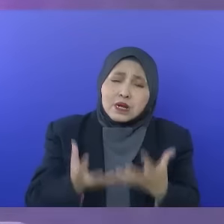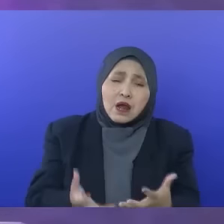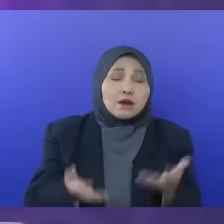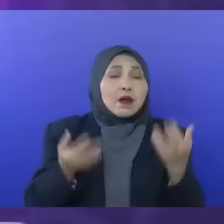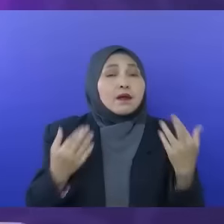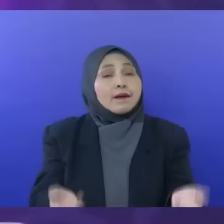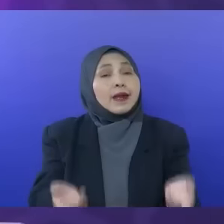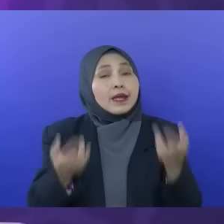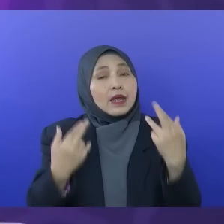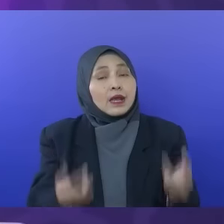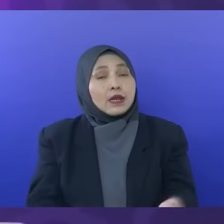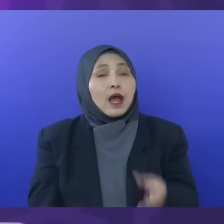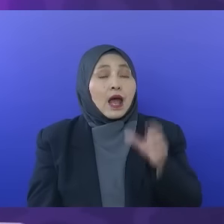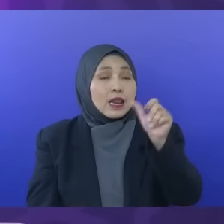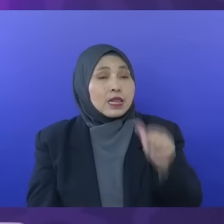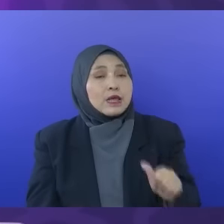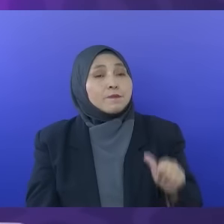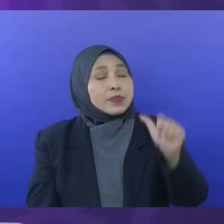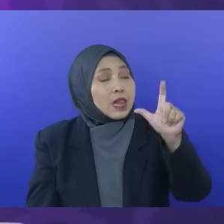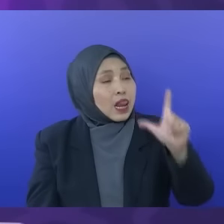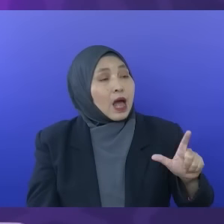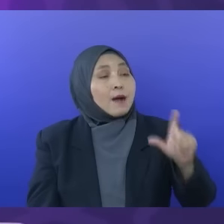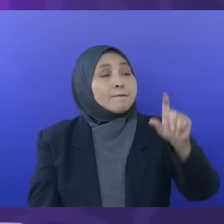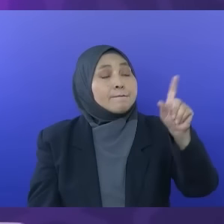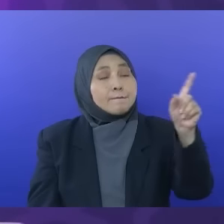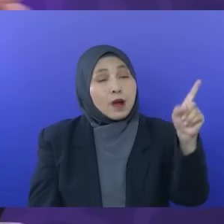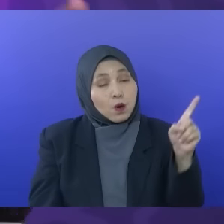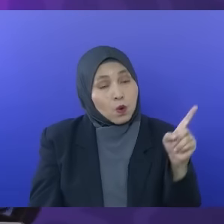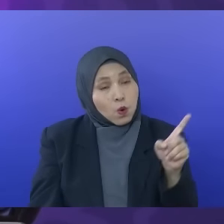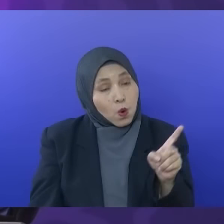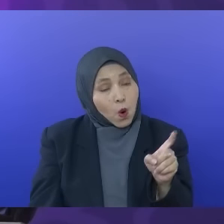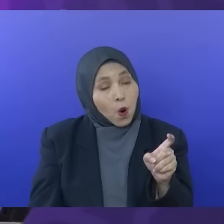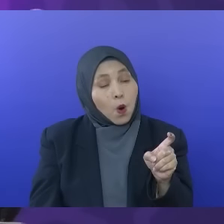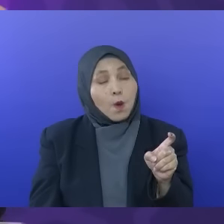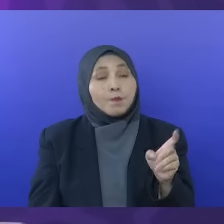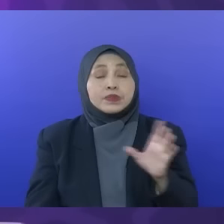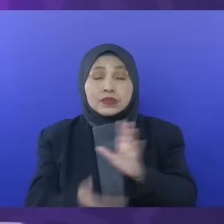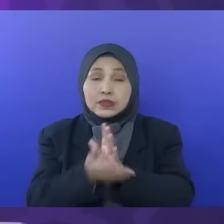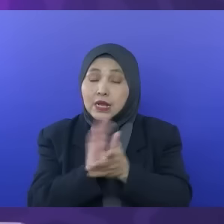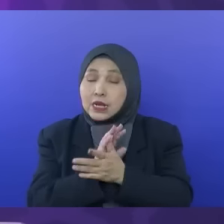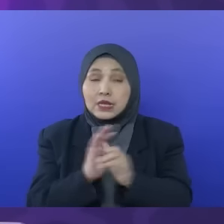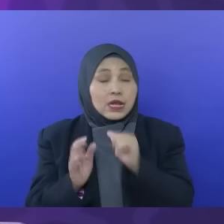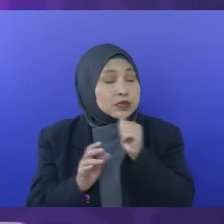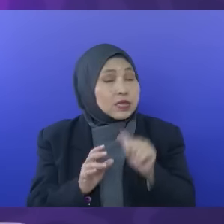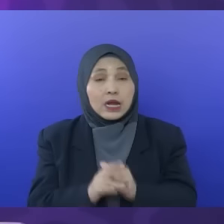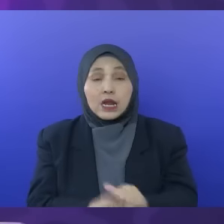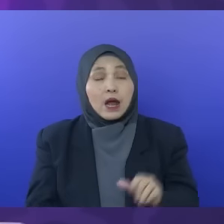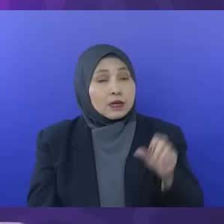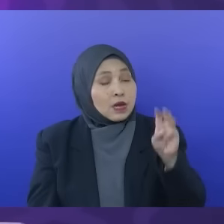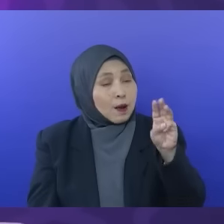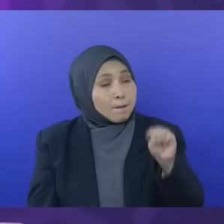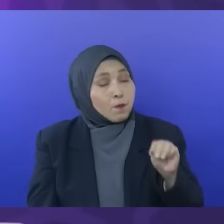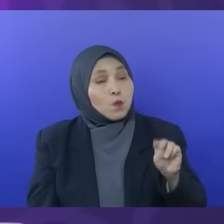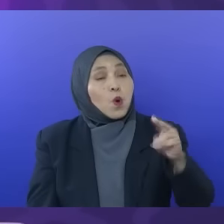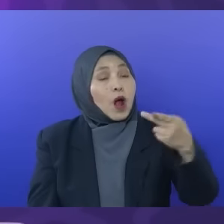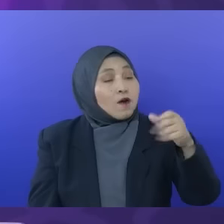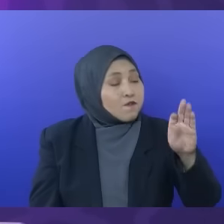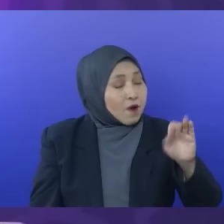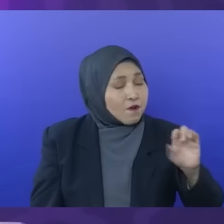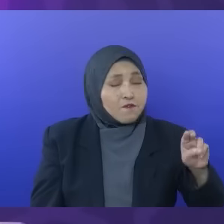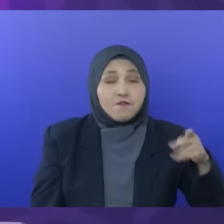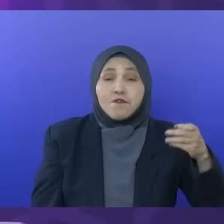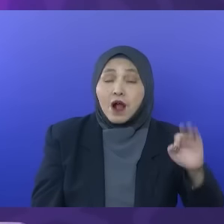ringan contoh alif lam ro dia tak ada bingung Alif lamroh dia tak mutsaqol mukhaffaf ya ini di berat